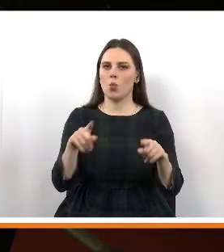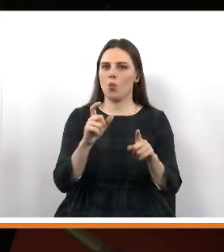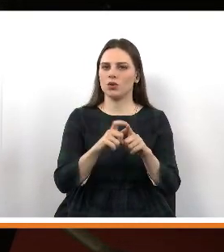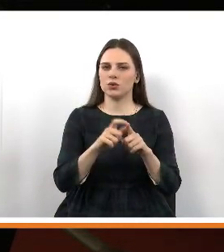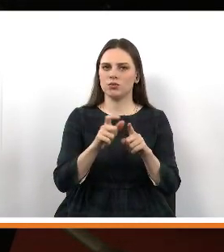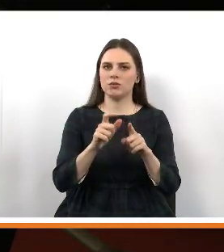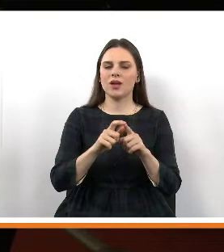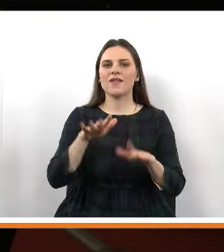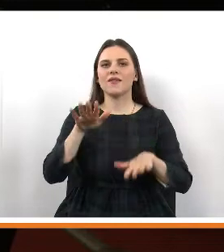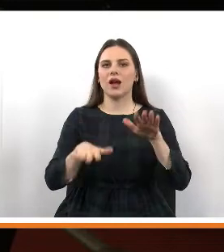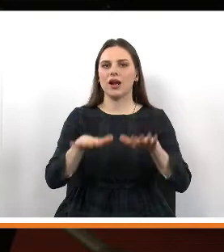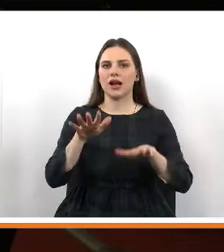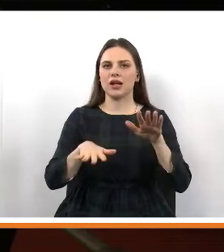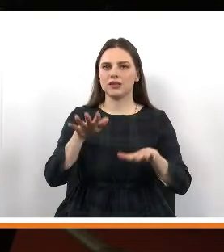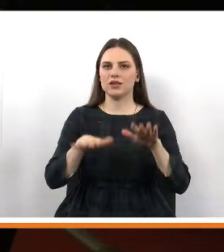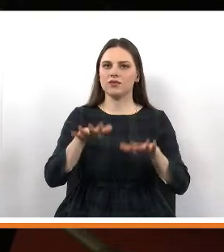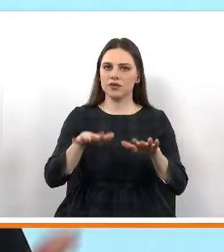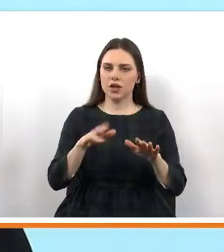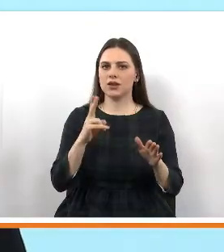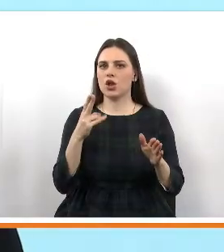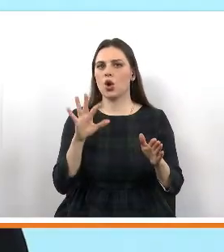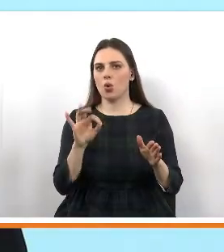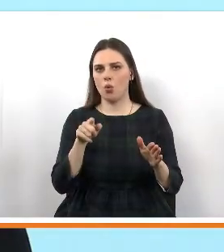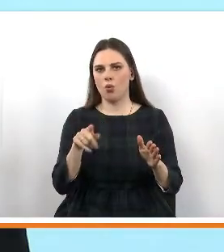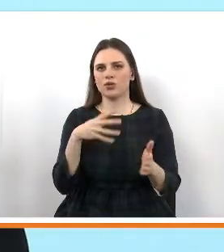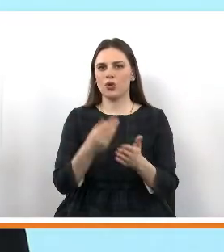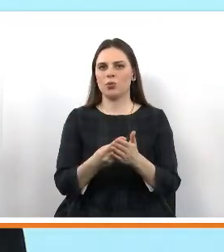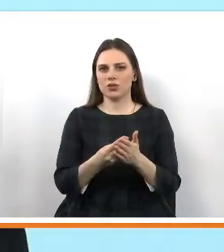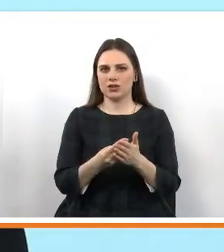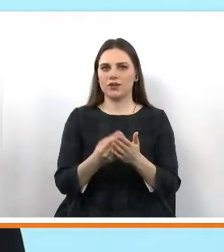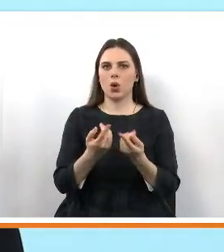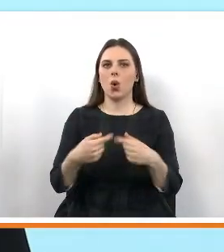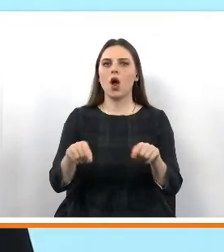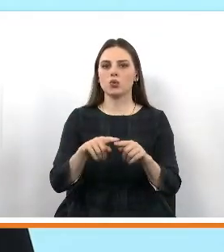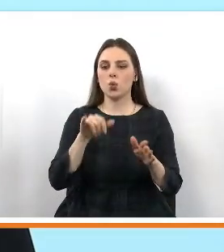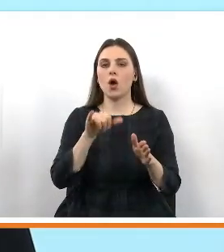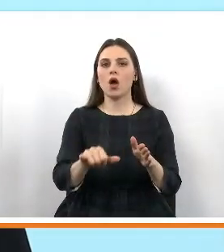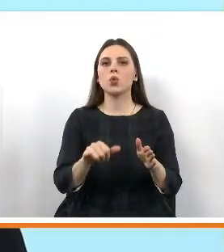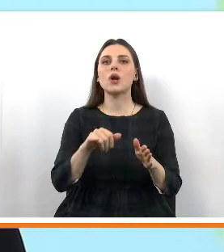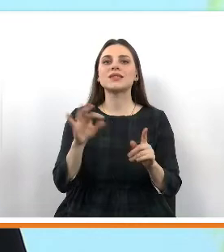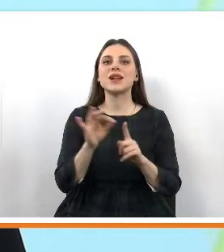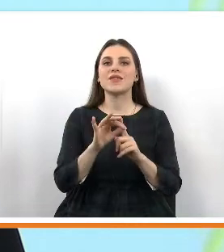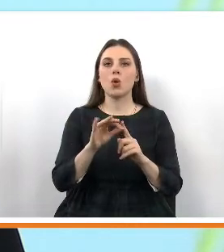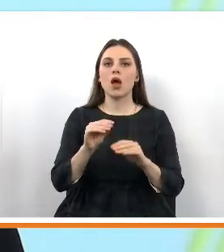выводу дохода для НКО собственников целевого капитала, это те организации, у которых целевой капитал внутри.